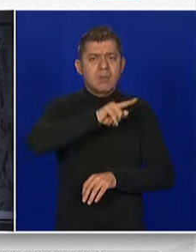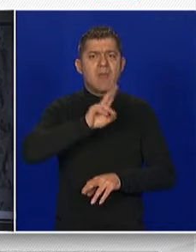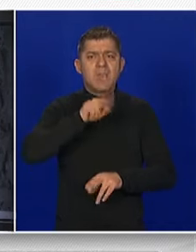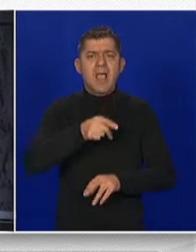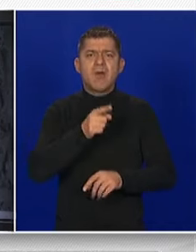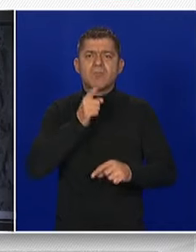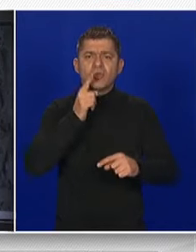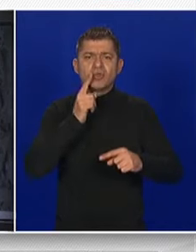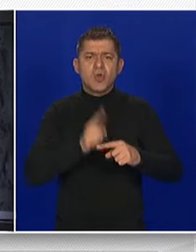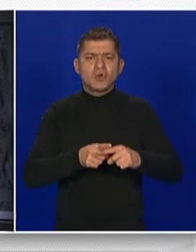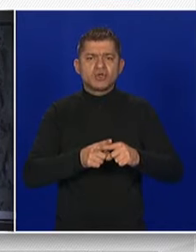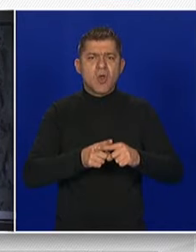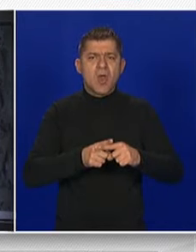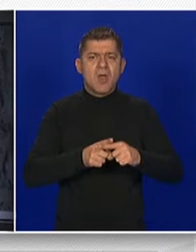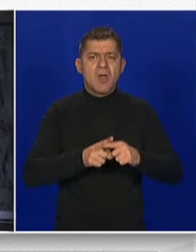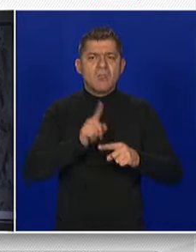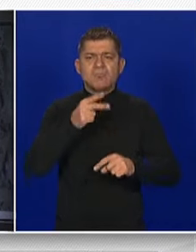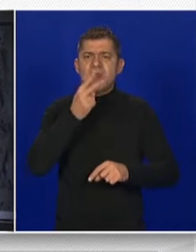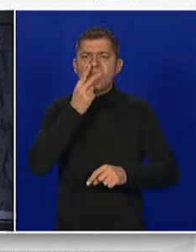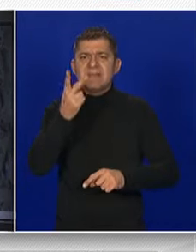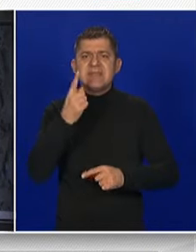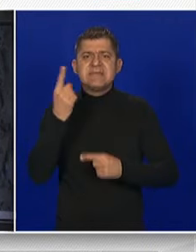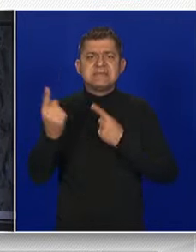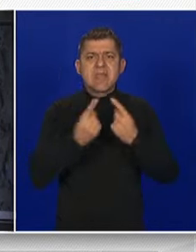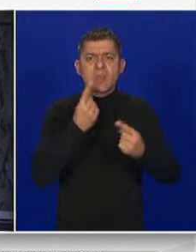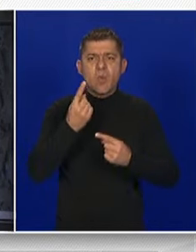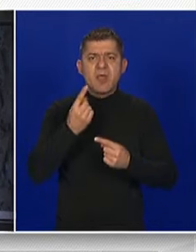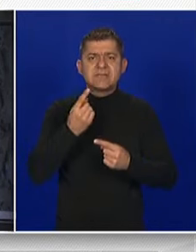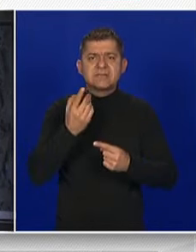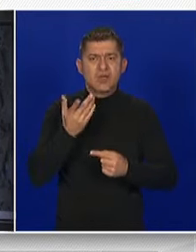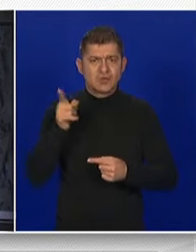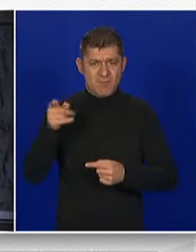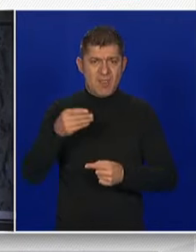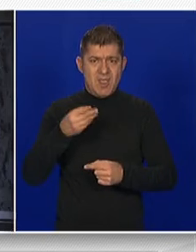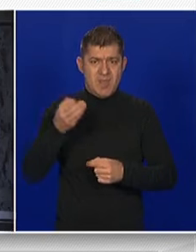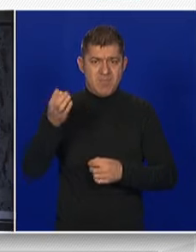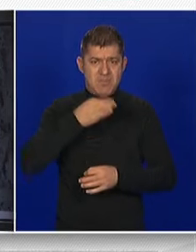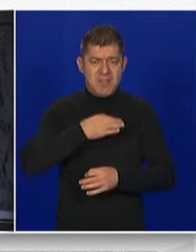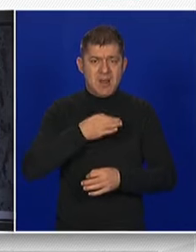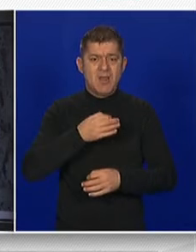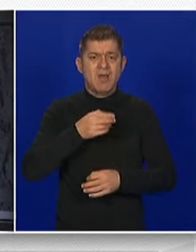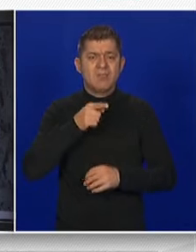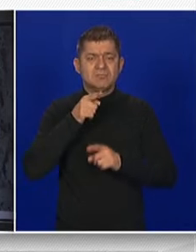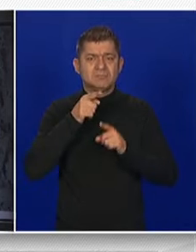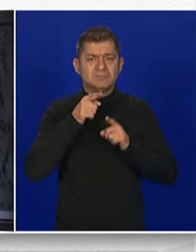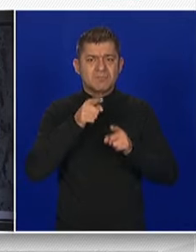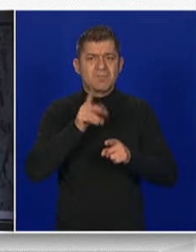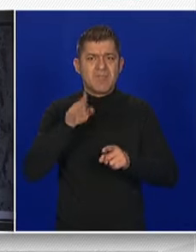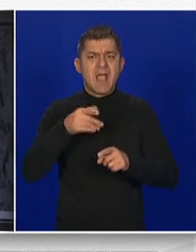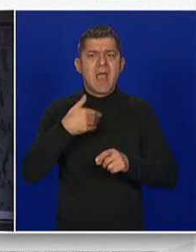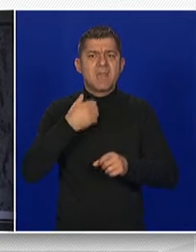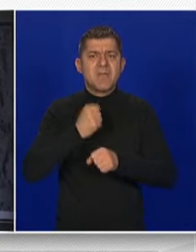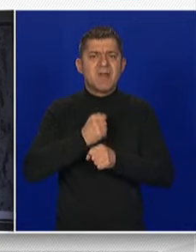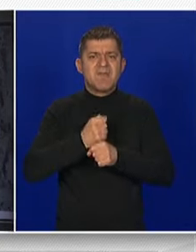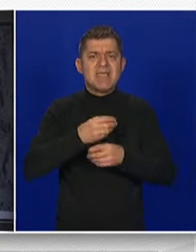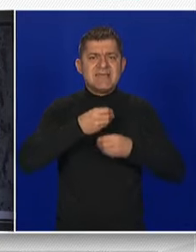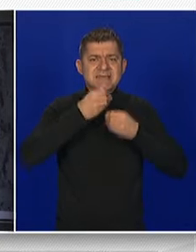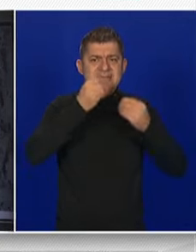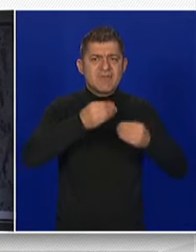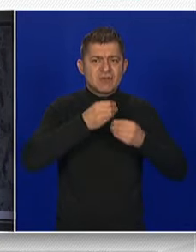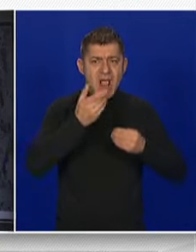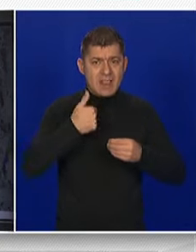precizan epidemiološki uvid te situacije o kojoj vi govorite i da nas izvijesti, i kad dobijemo